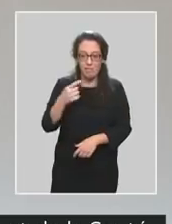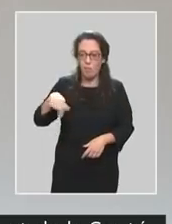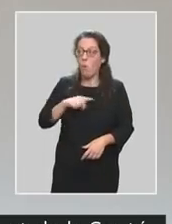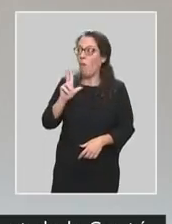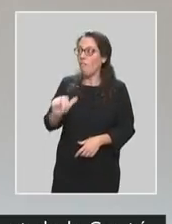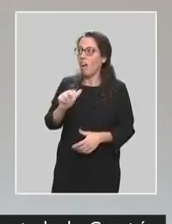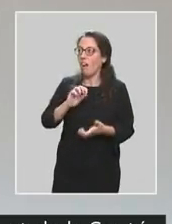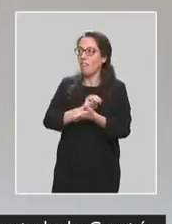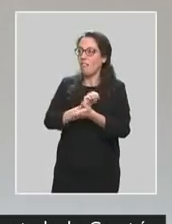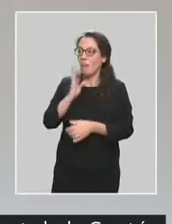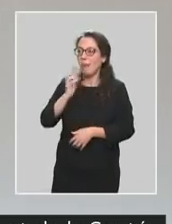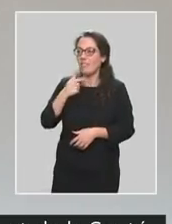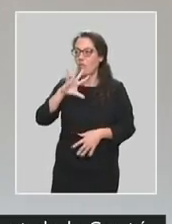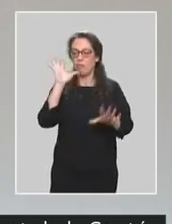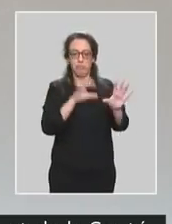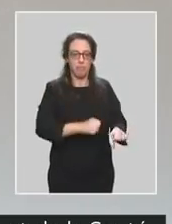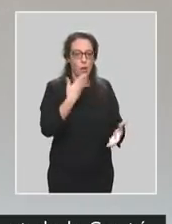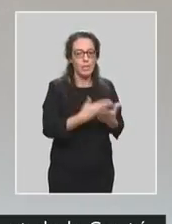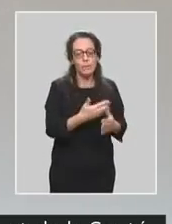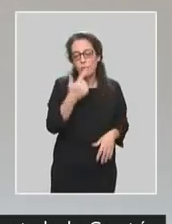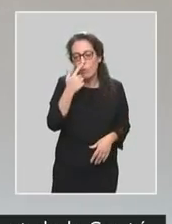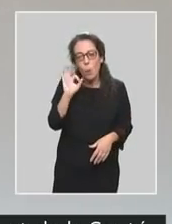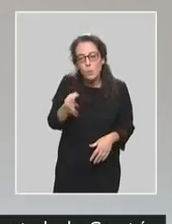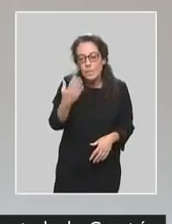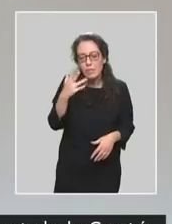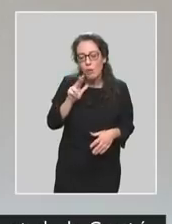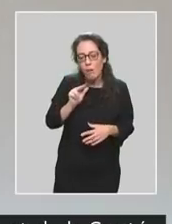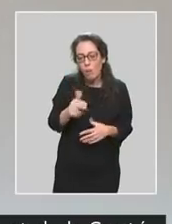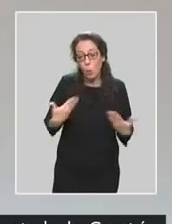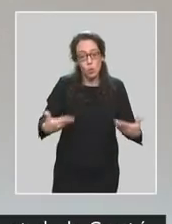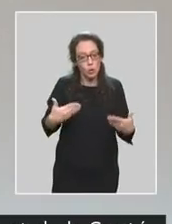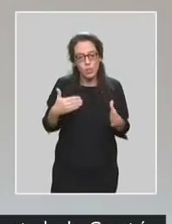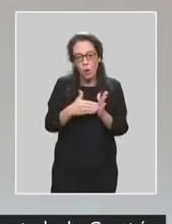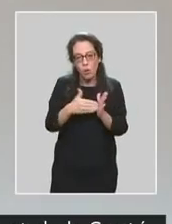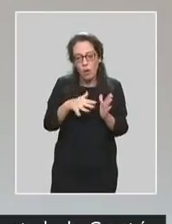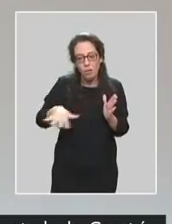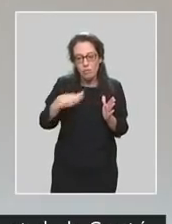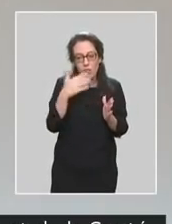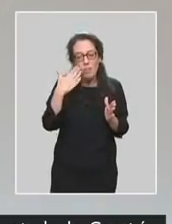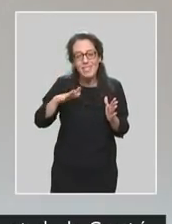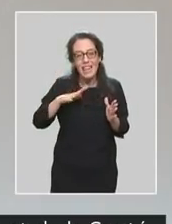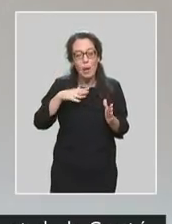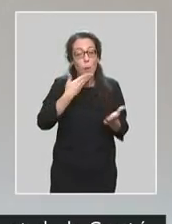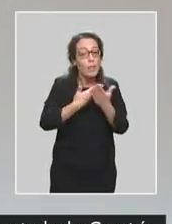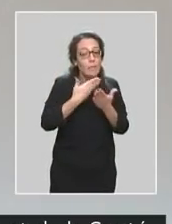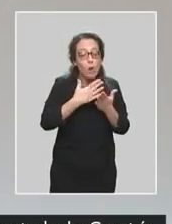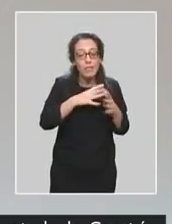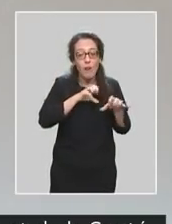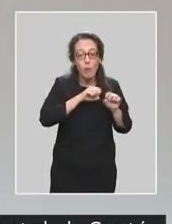a boosté les prises de rendez-vous. Donc on s'attend évidemment à ce qu'il y ait un afflux important aujourd'hui. Je le redis aux Français qui nous regardent et nous